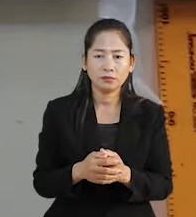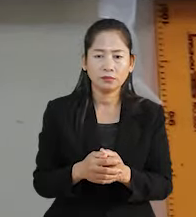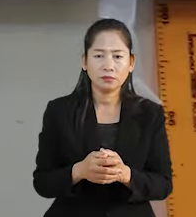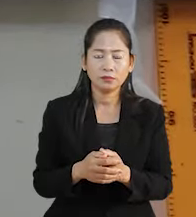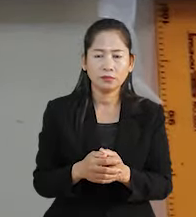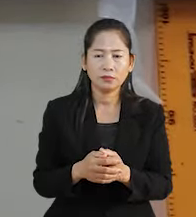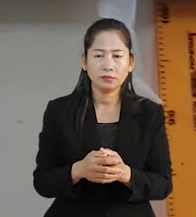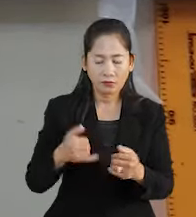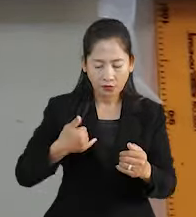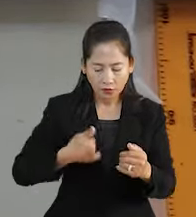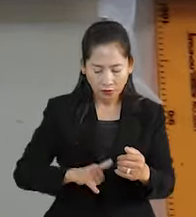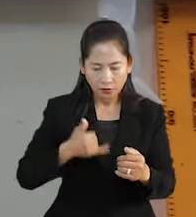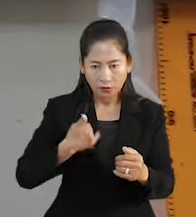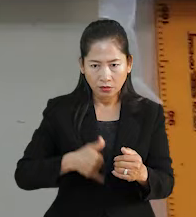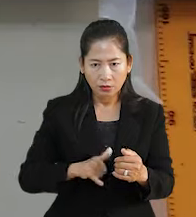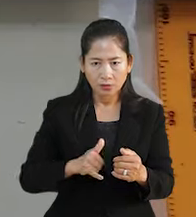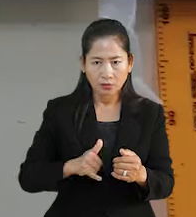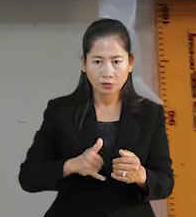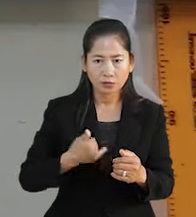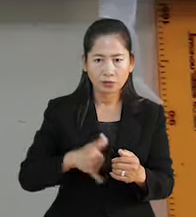ផ្គត់ផ្គង់កូនកូន